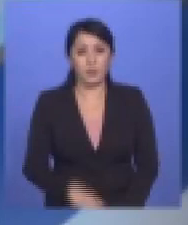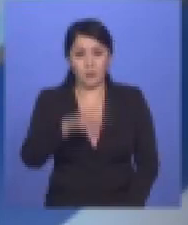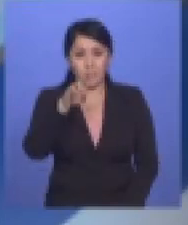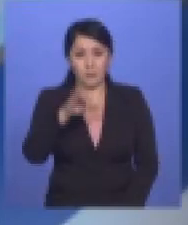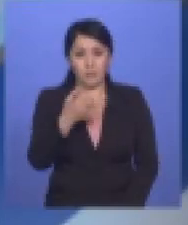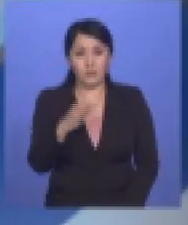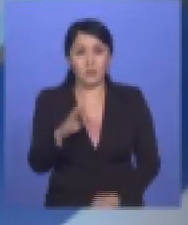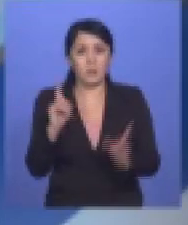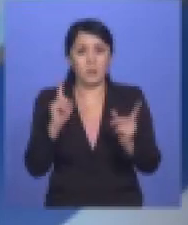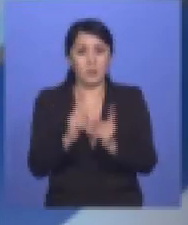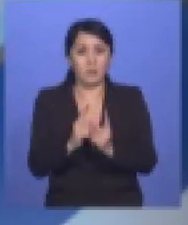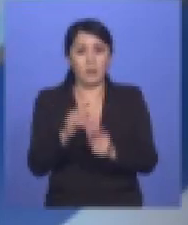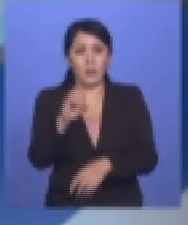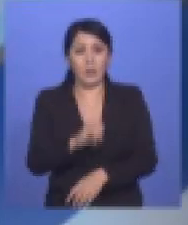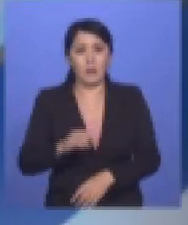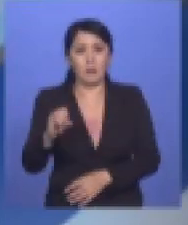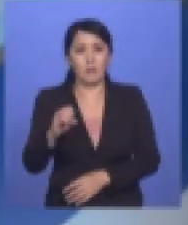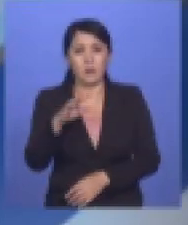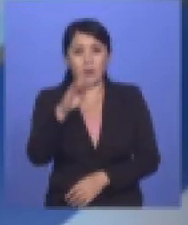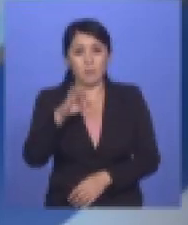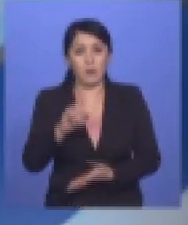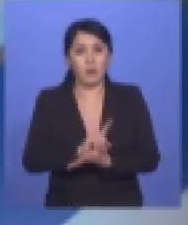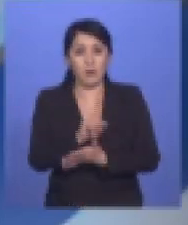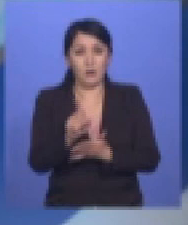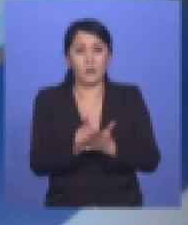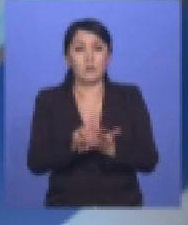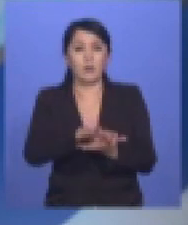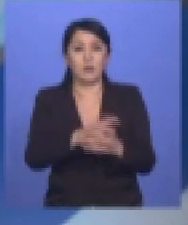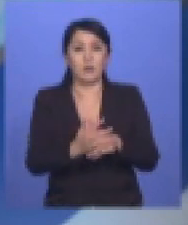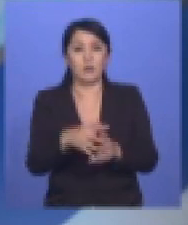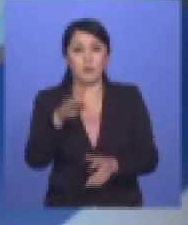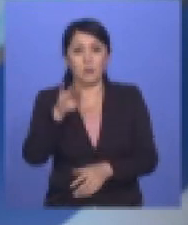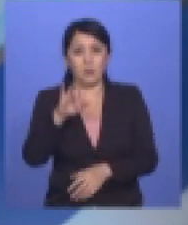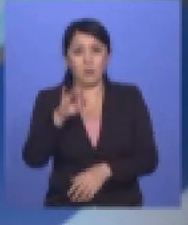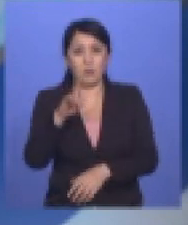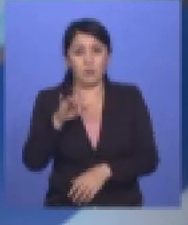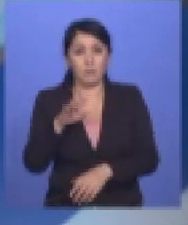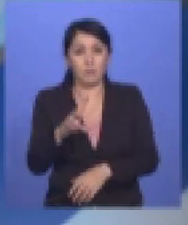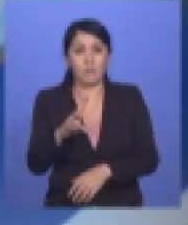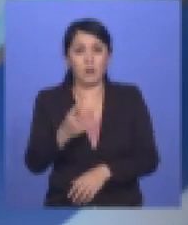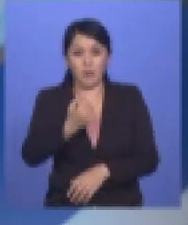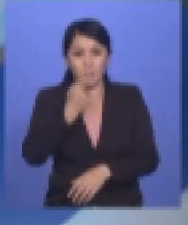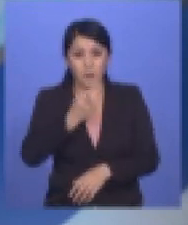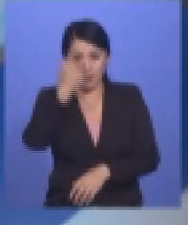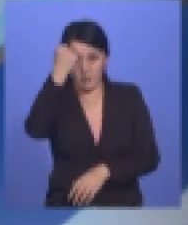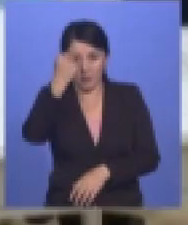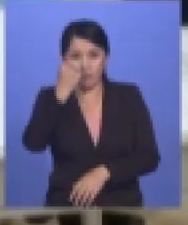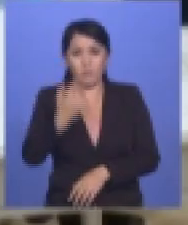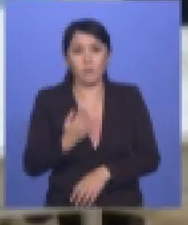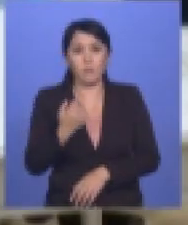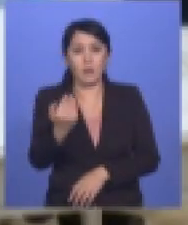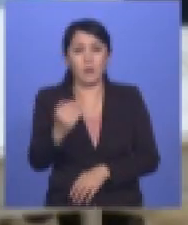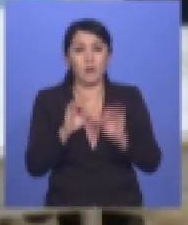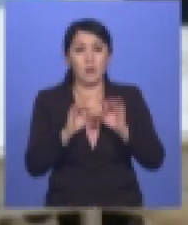касым-жомар токаев встретился с еврокомиссаром по вопросам сельского хозяйства янушем васюховским и выразил благодарность